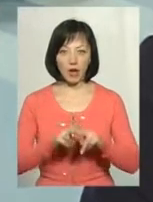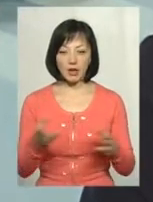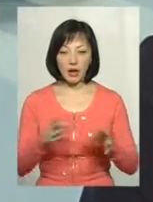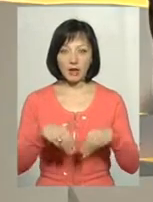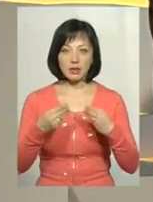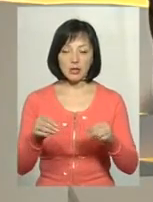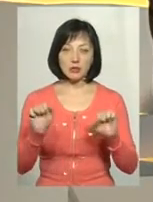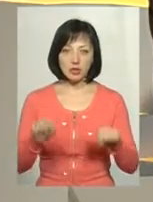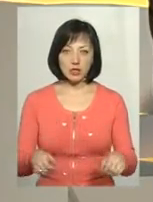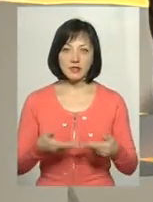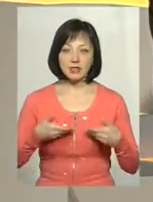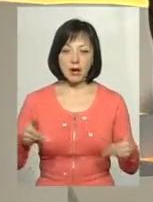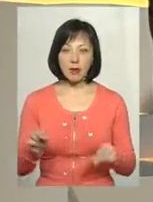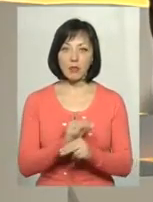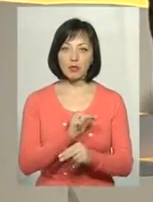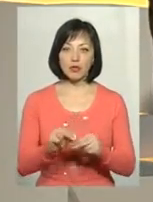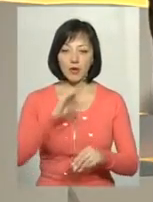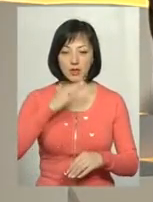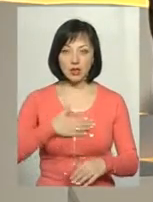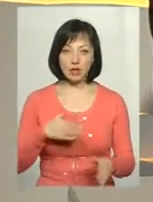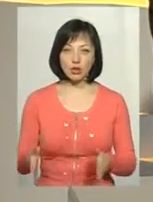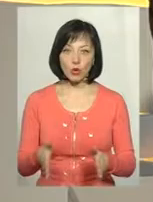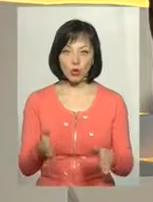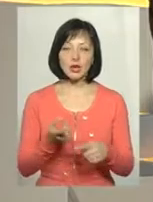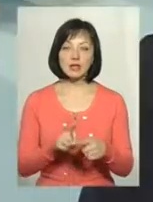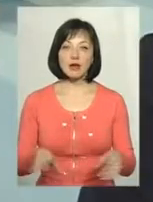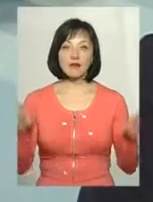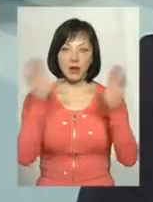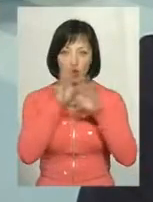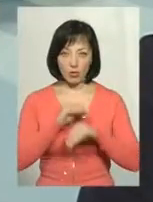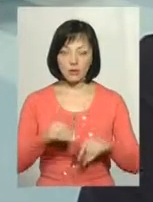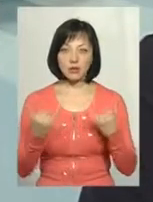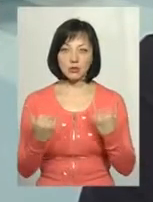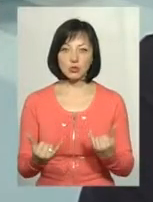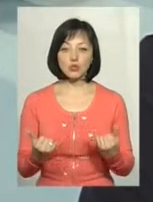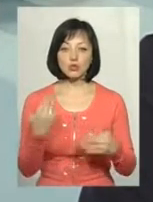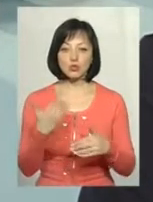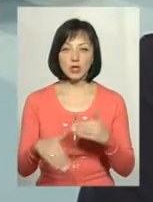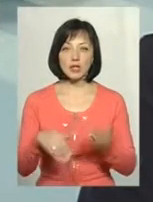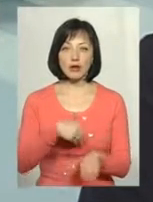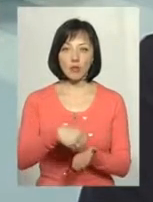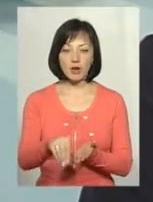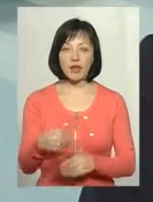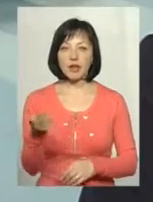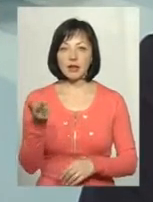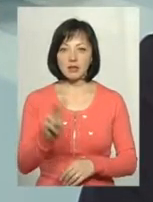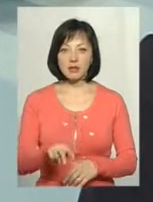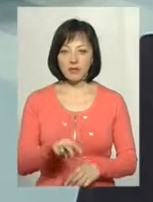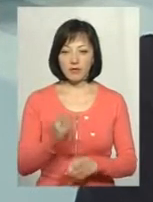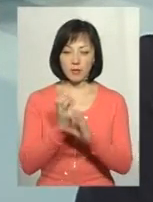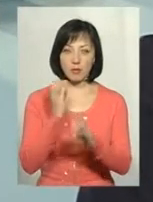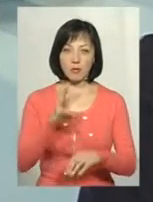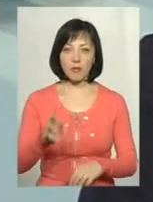дасть можливість нам ремонтувати наші дороги. І нам це вдалося. На сьогодні ми вже закупили 2 два мази,